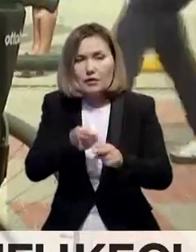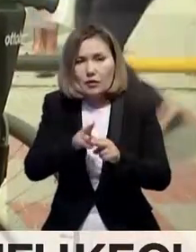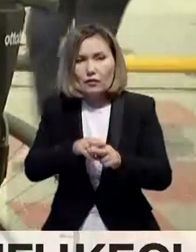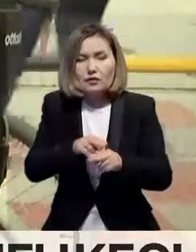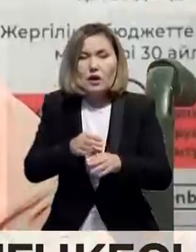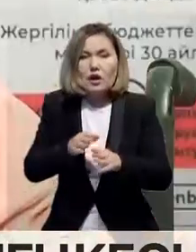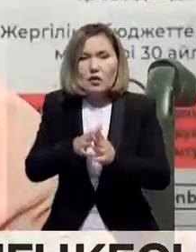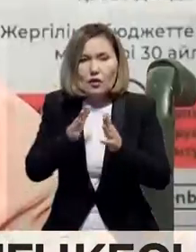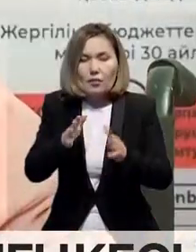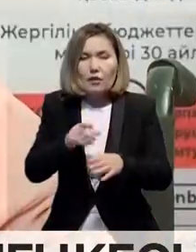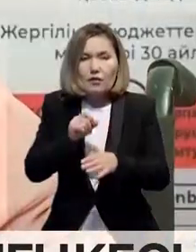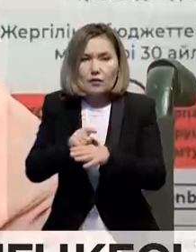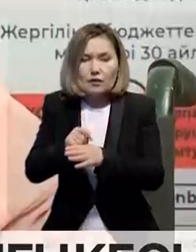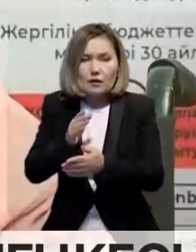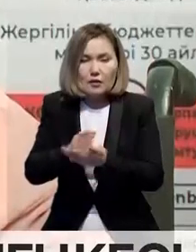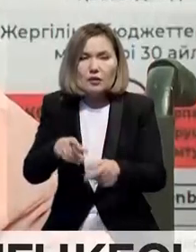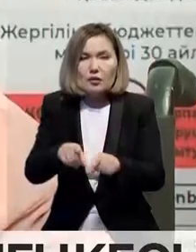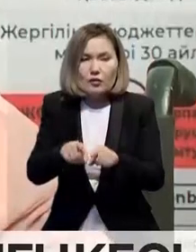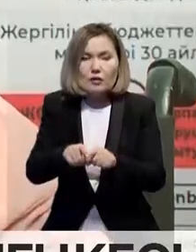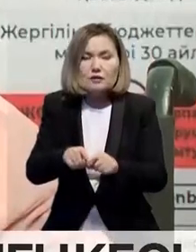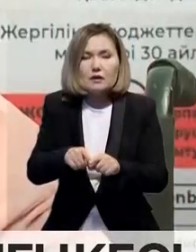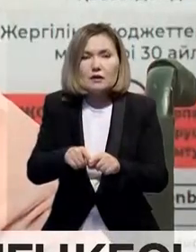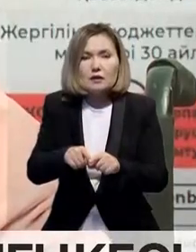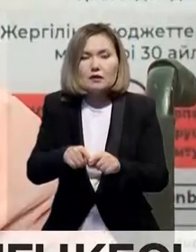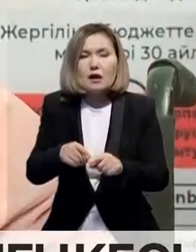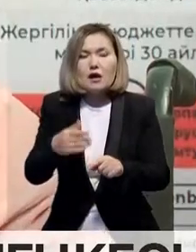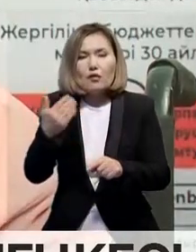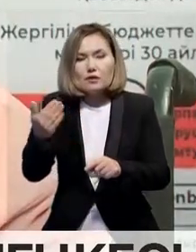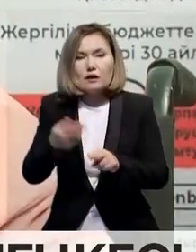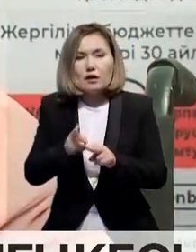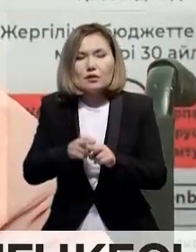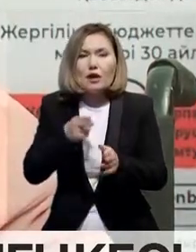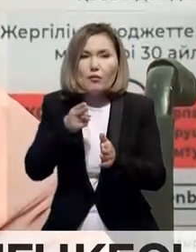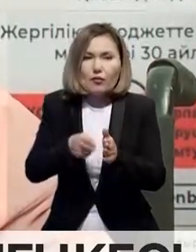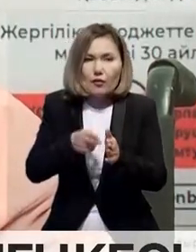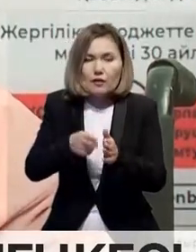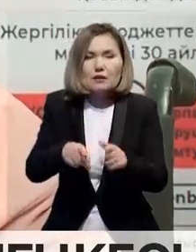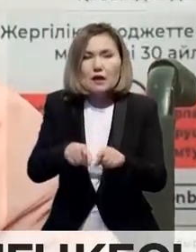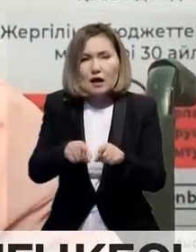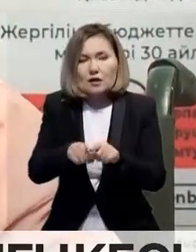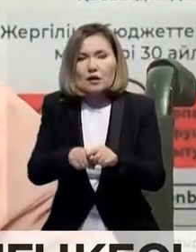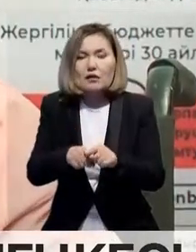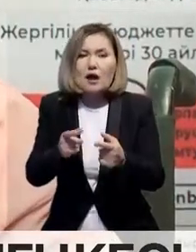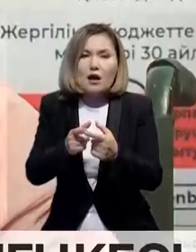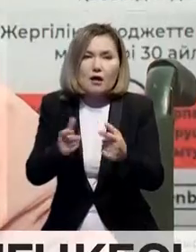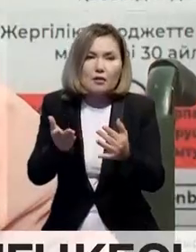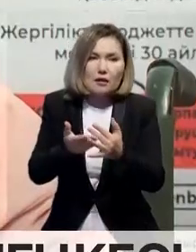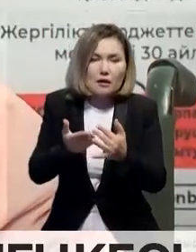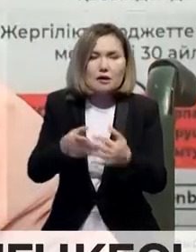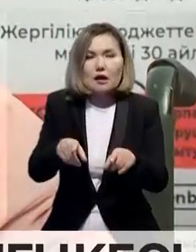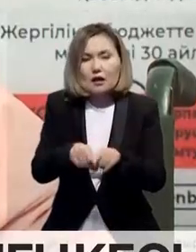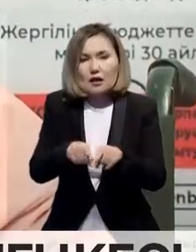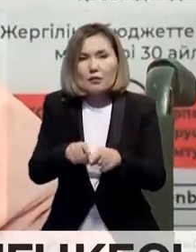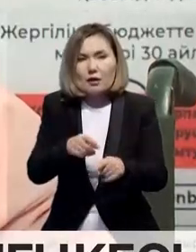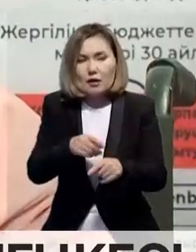тапсырыс берген кезде қиыншылықтар туындайды. Қатынау мәселесі бойынша сондай бұрышты осы соның